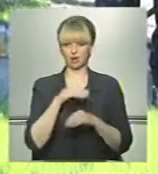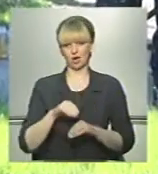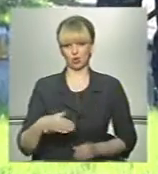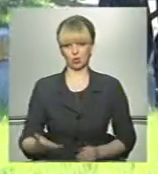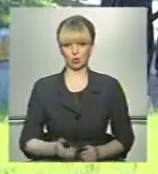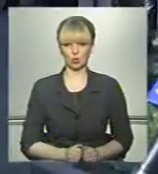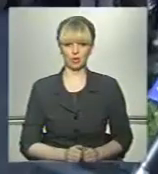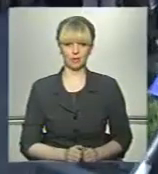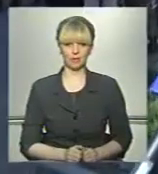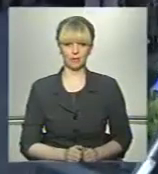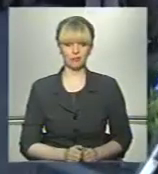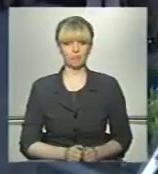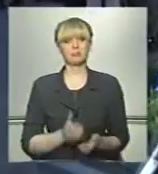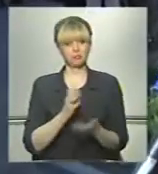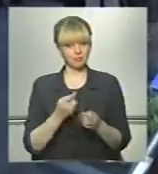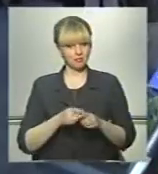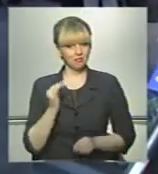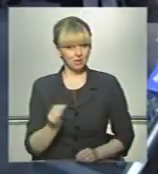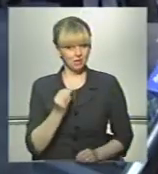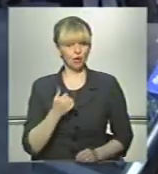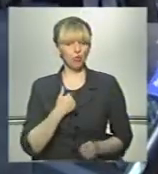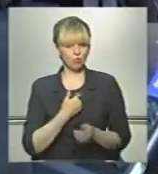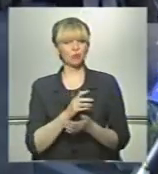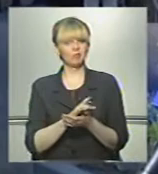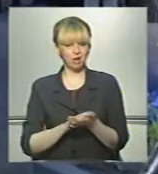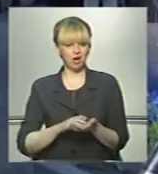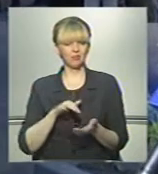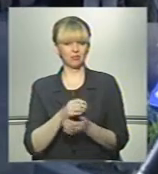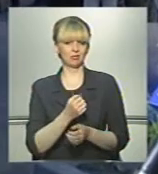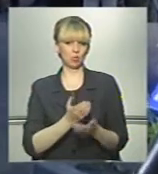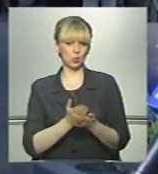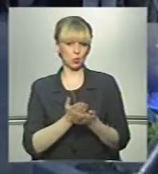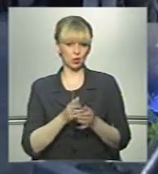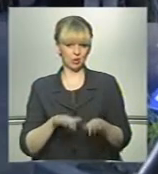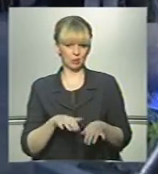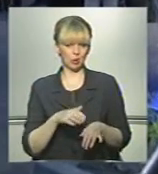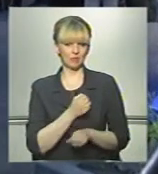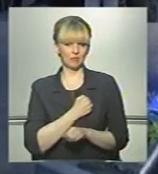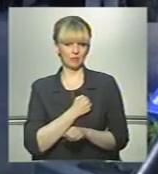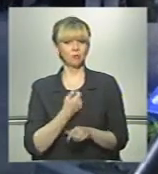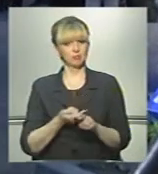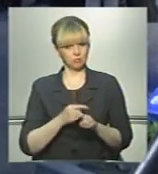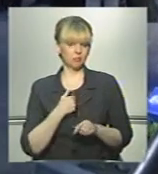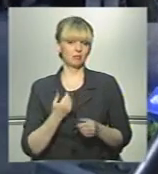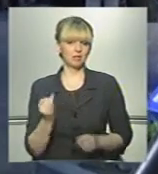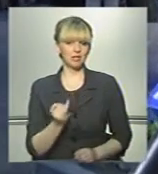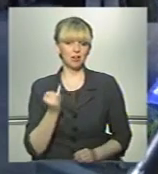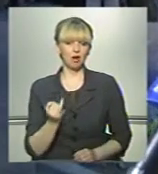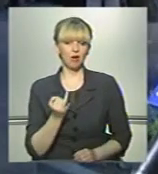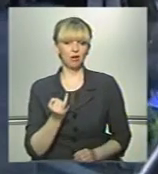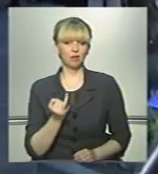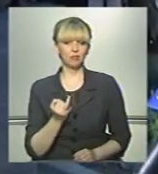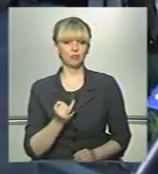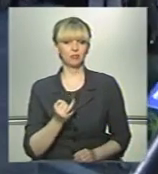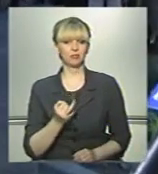сторони. Маю такий інтерес, я хочу далі йти служити потім. І для мене це цікаво.